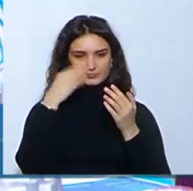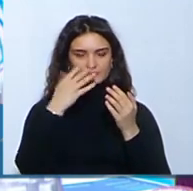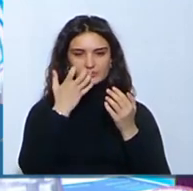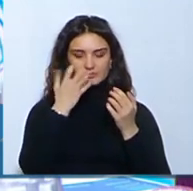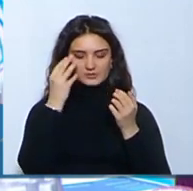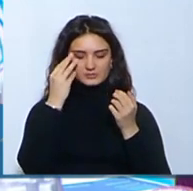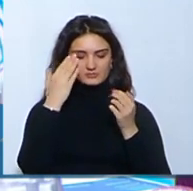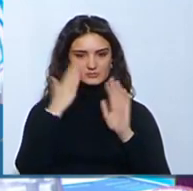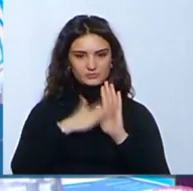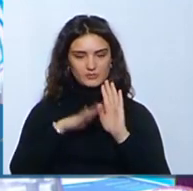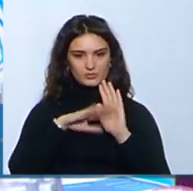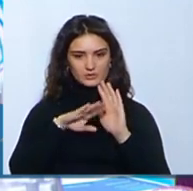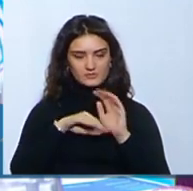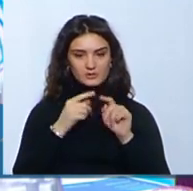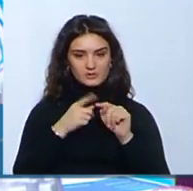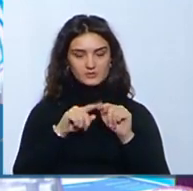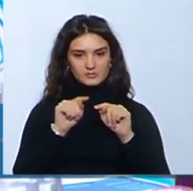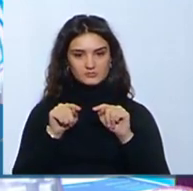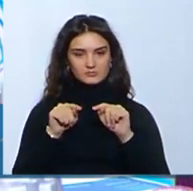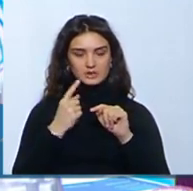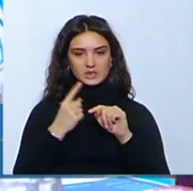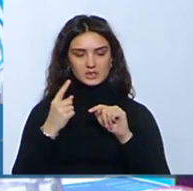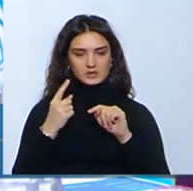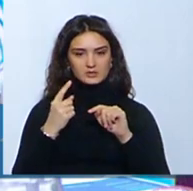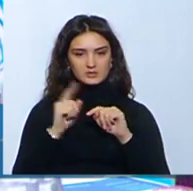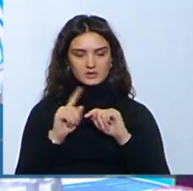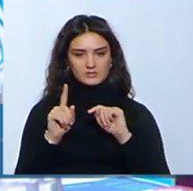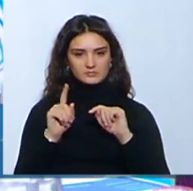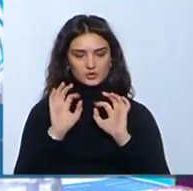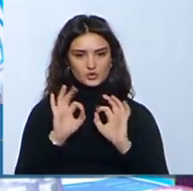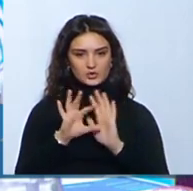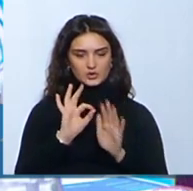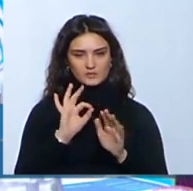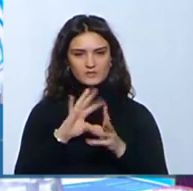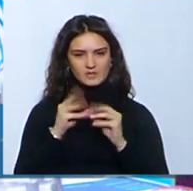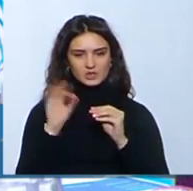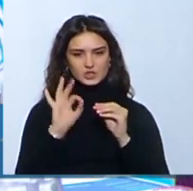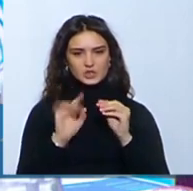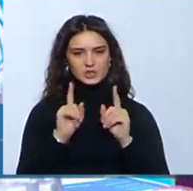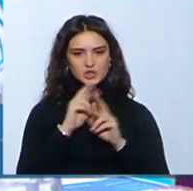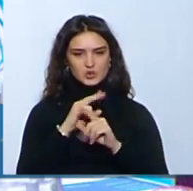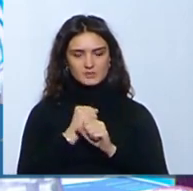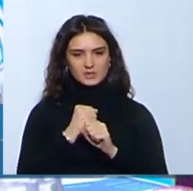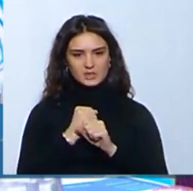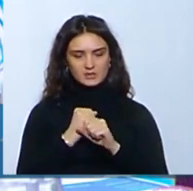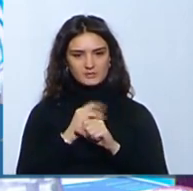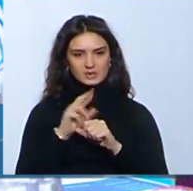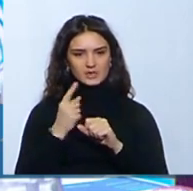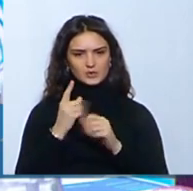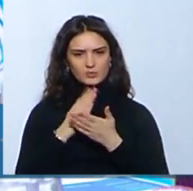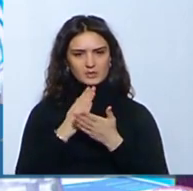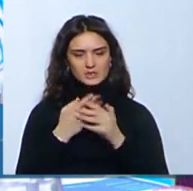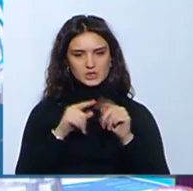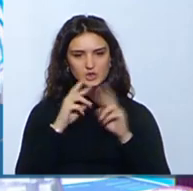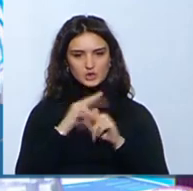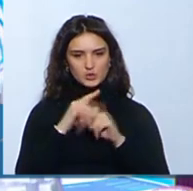წყლის ქვეშ ჩამორეცხვა არის ერთ-ერთი გამოსავალი და სწორი არჩევანი. ყველაზე ხშირად რა შეცდომებს უშვებენ და რატომ არის